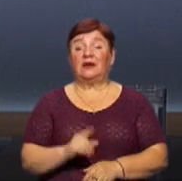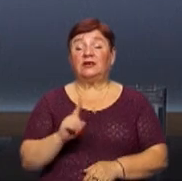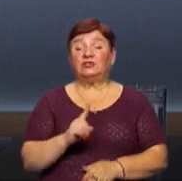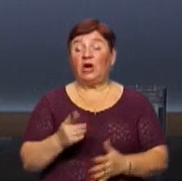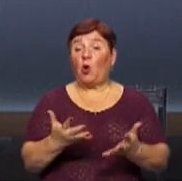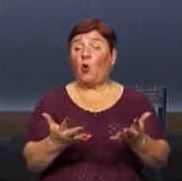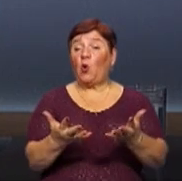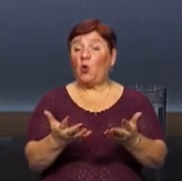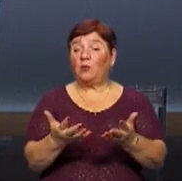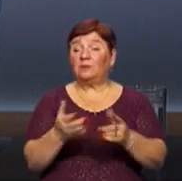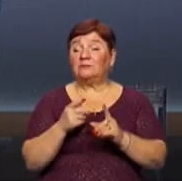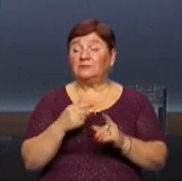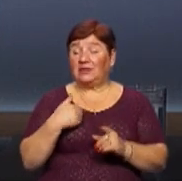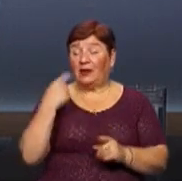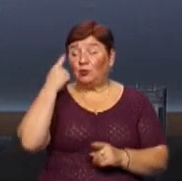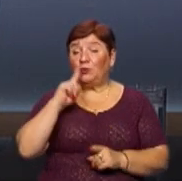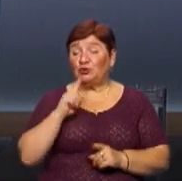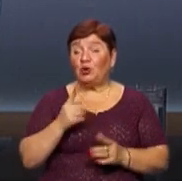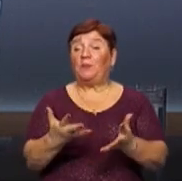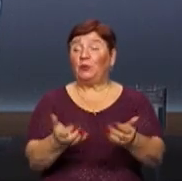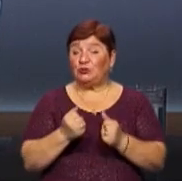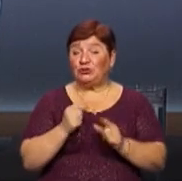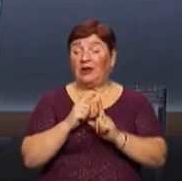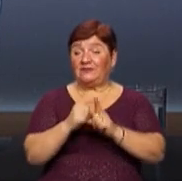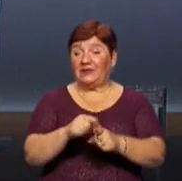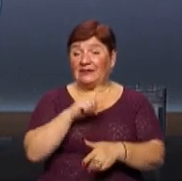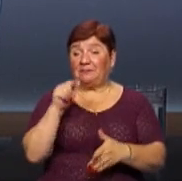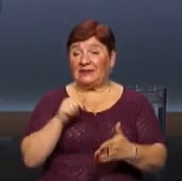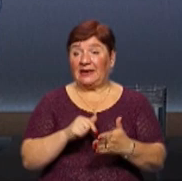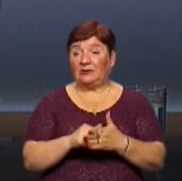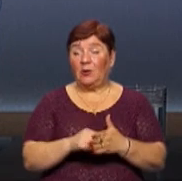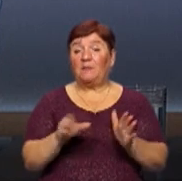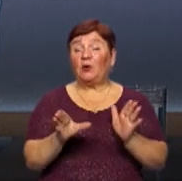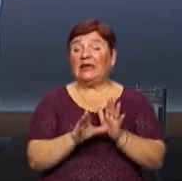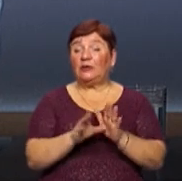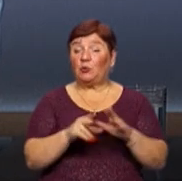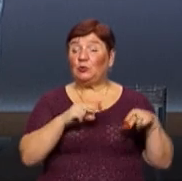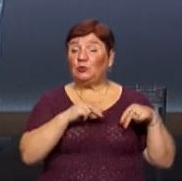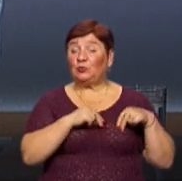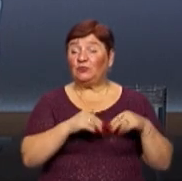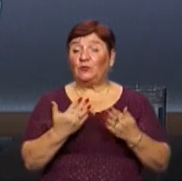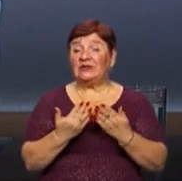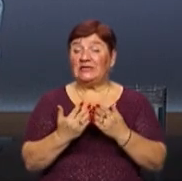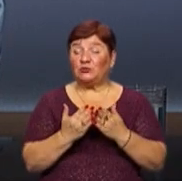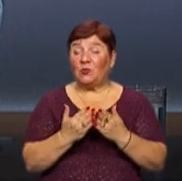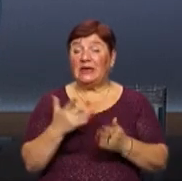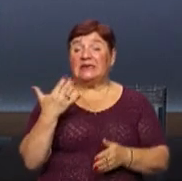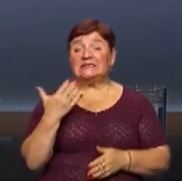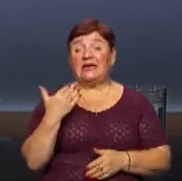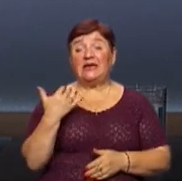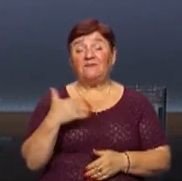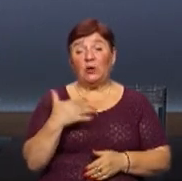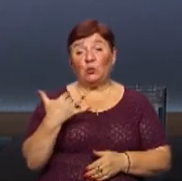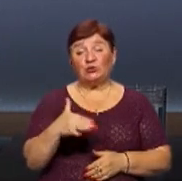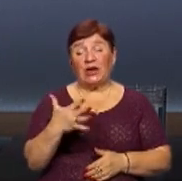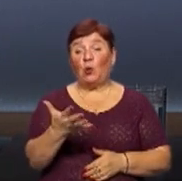отримали відповідь на своє запитання. Так, а ми переходимо до питань про електронну трудову книжку. Скільки ви вже